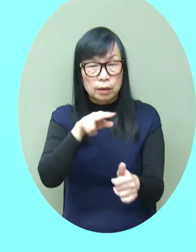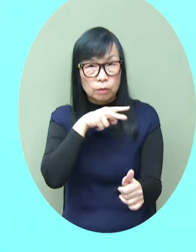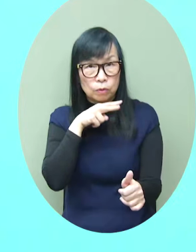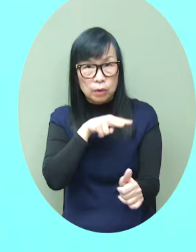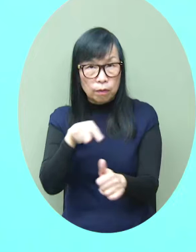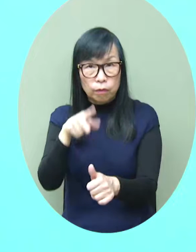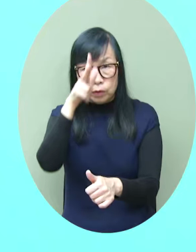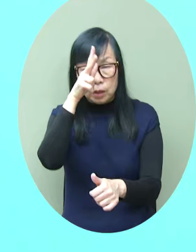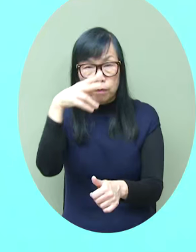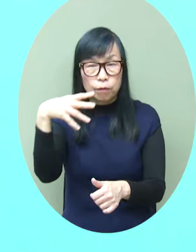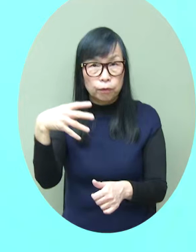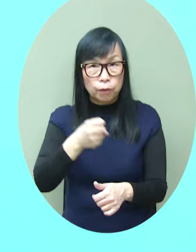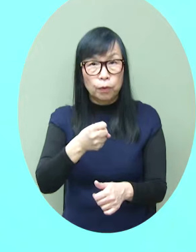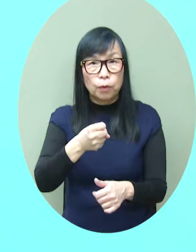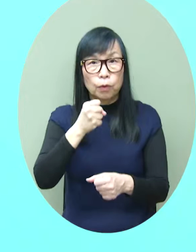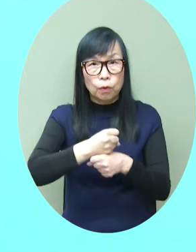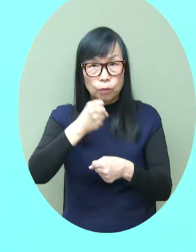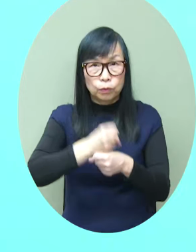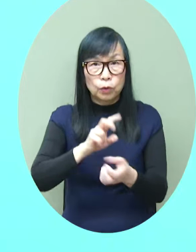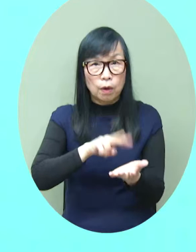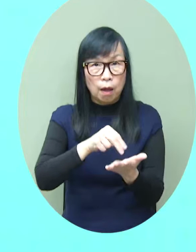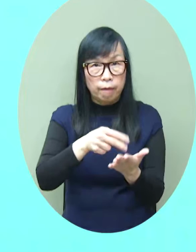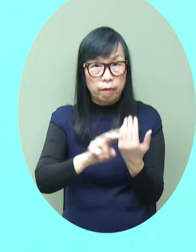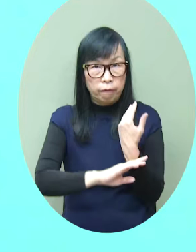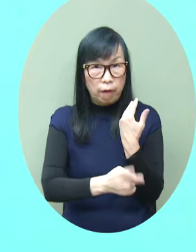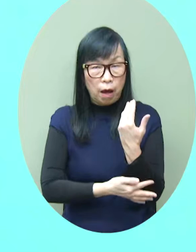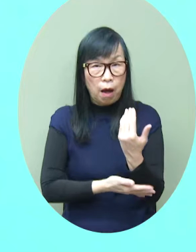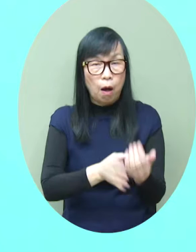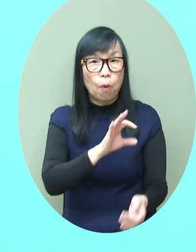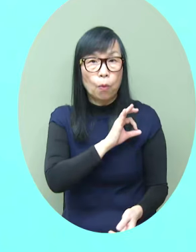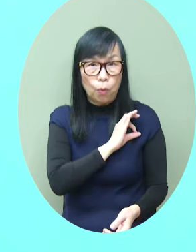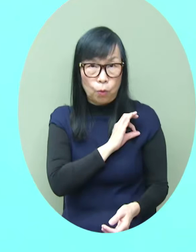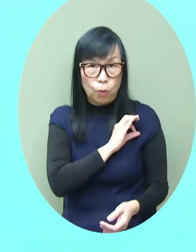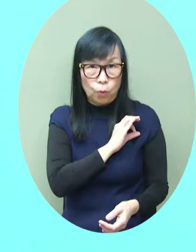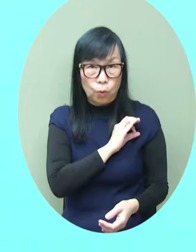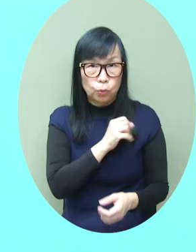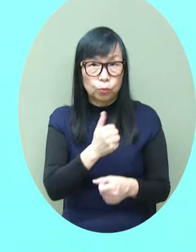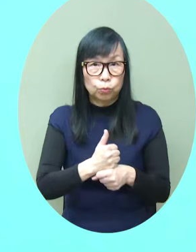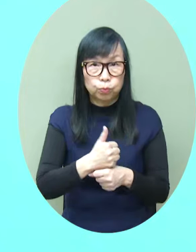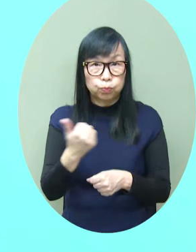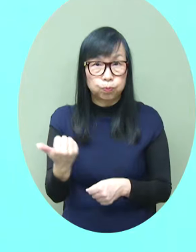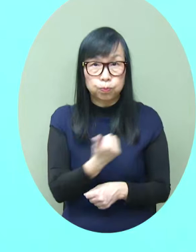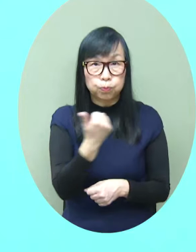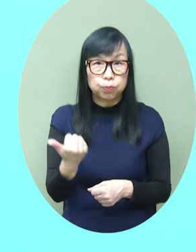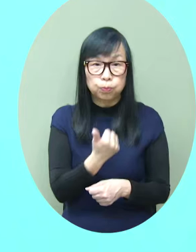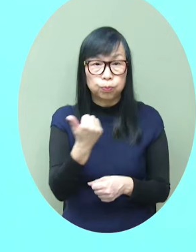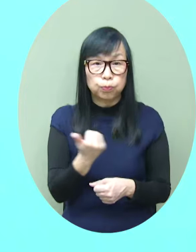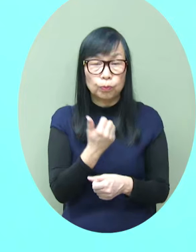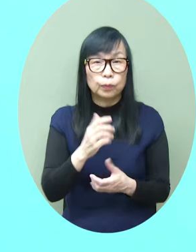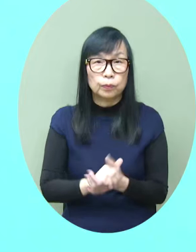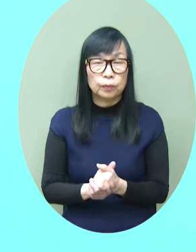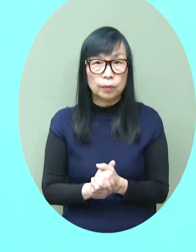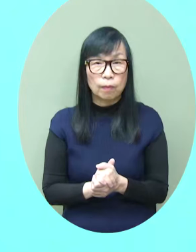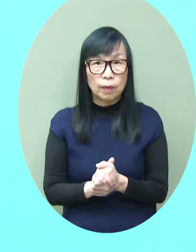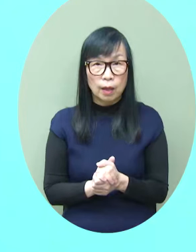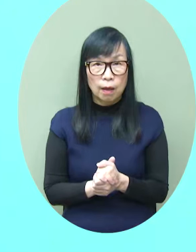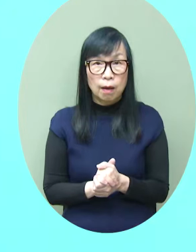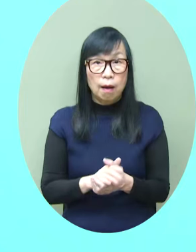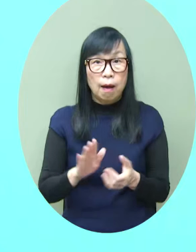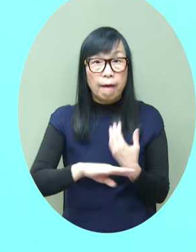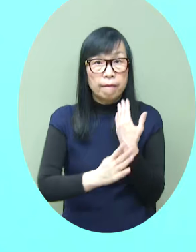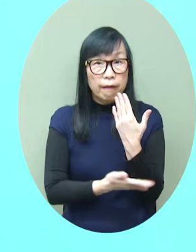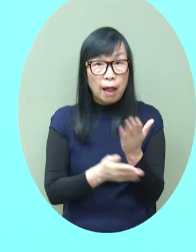特區政府工作的立法會咧，係做出了非常之好的成績。無論在法例